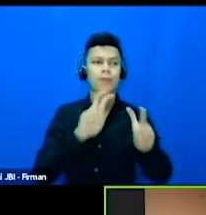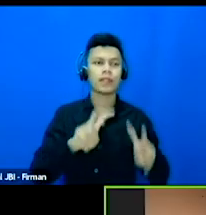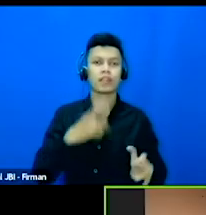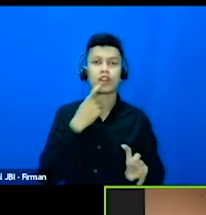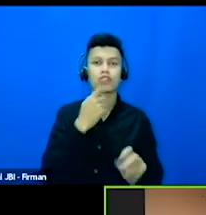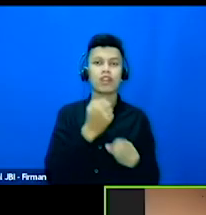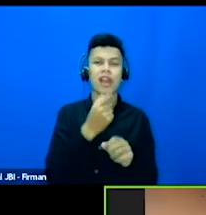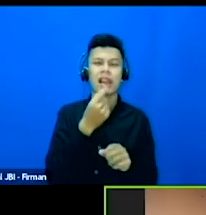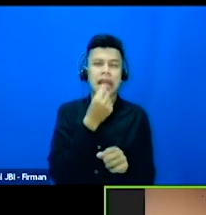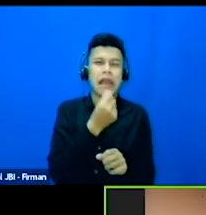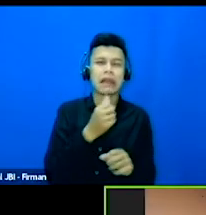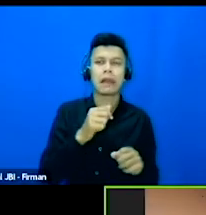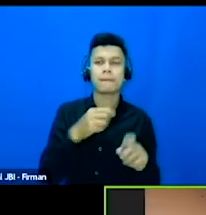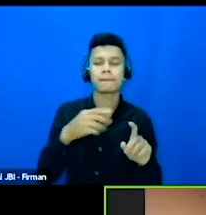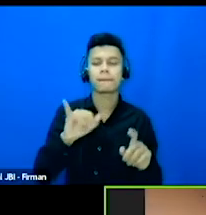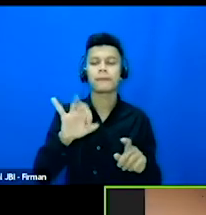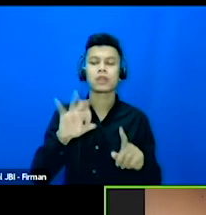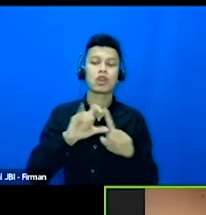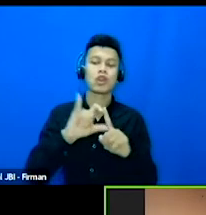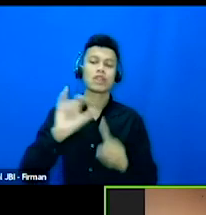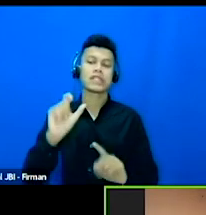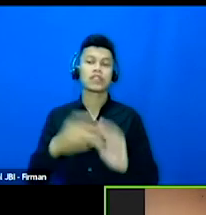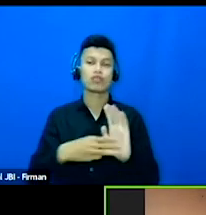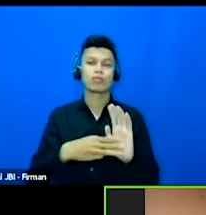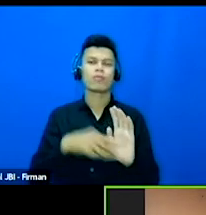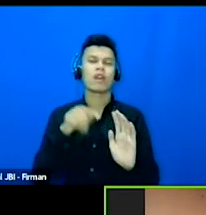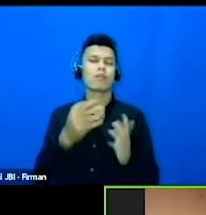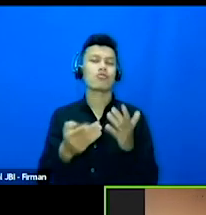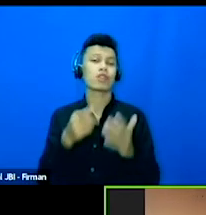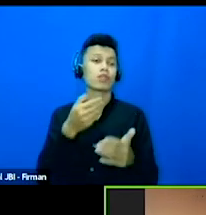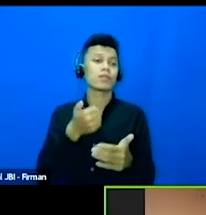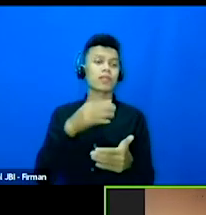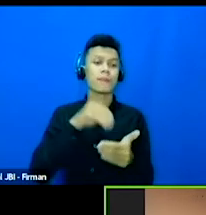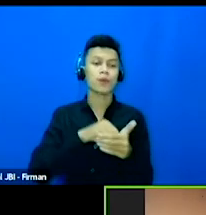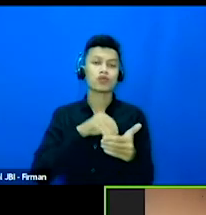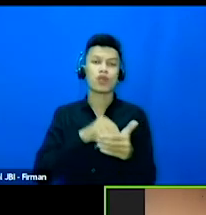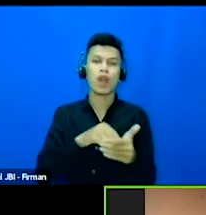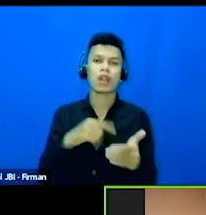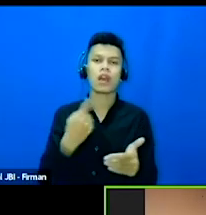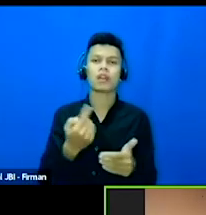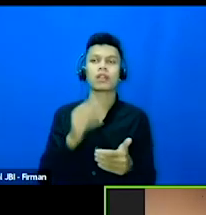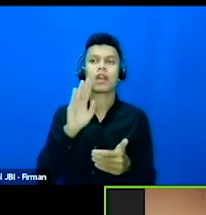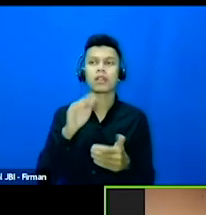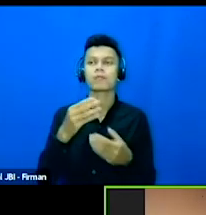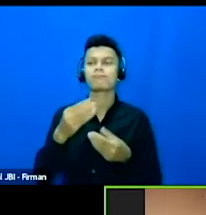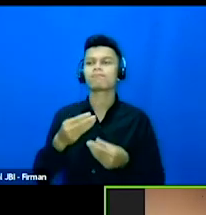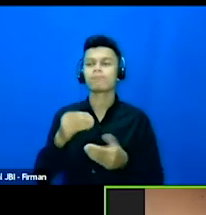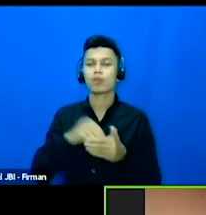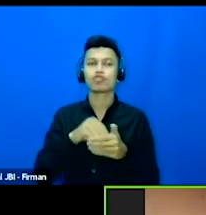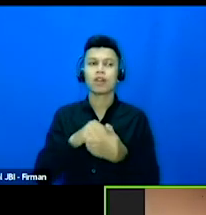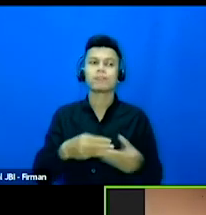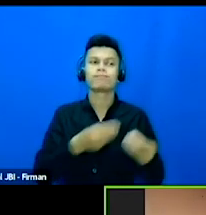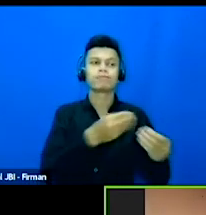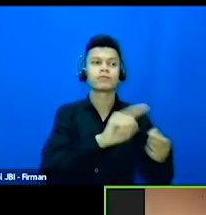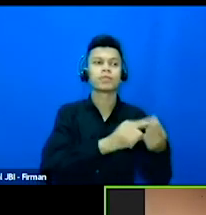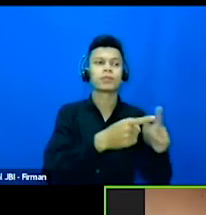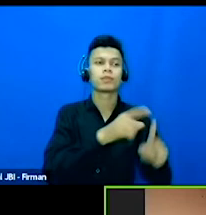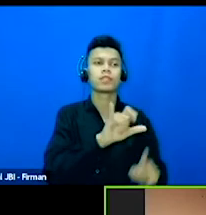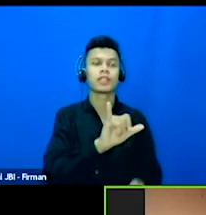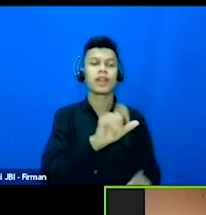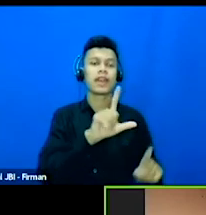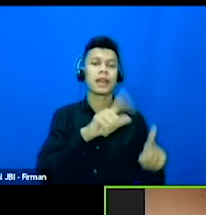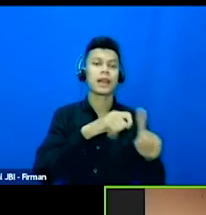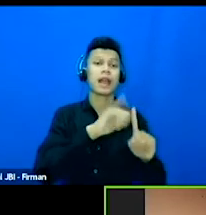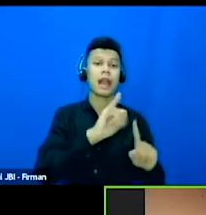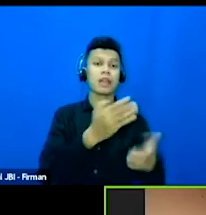sebagainya Nah mungkin itu bisa menjadi masukan Mas Agus nanti kita sampaikan kepada teman-teman di rki mungkin temen-temen rki